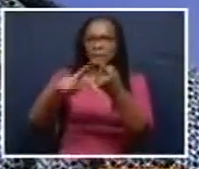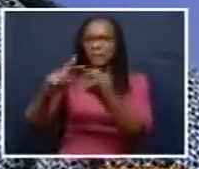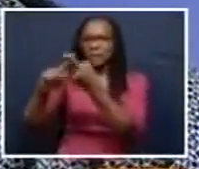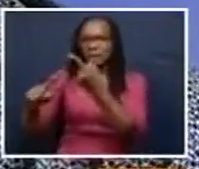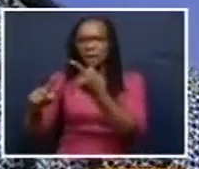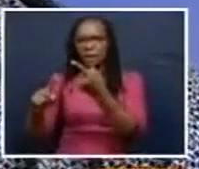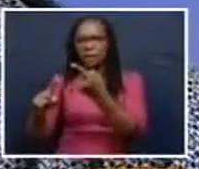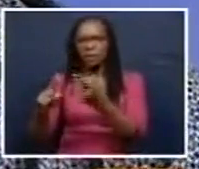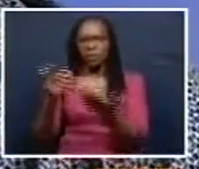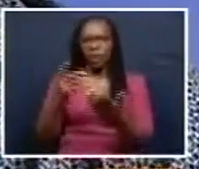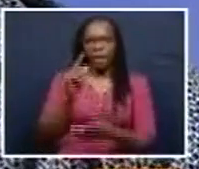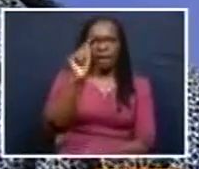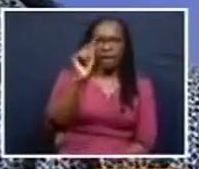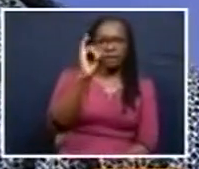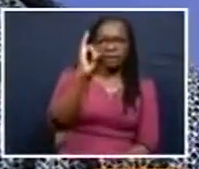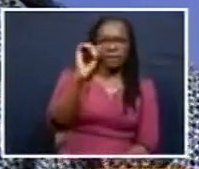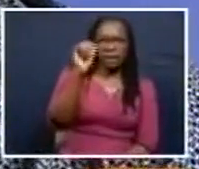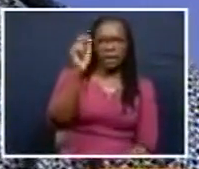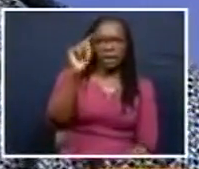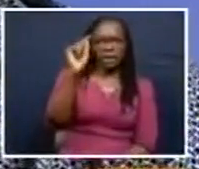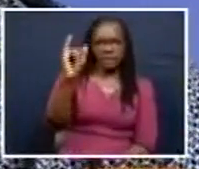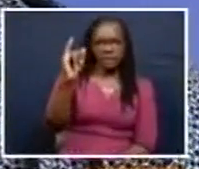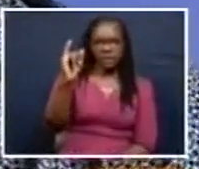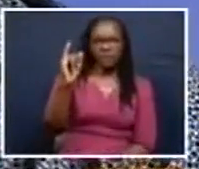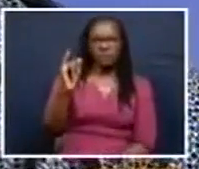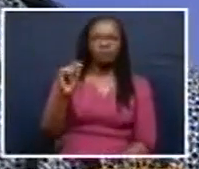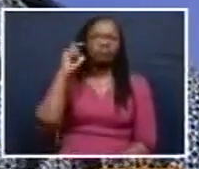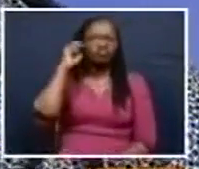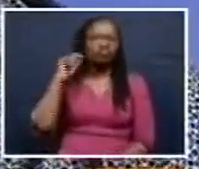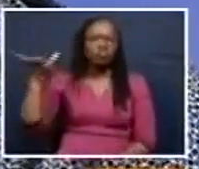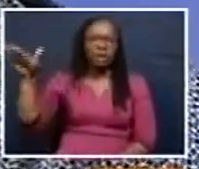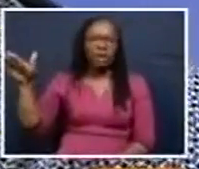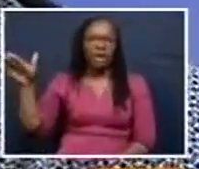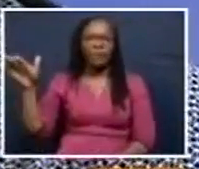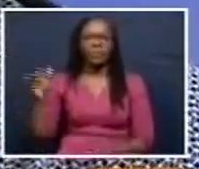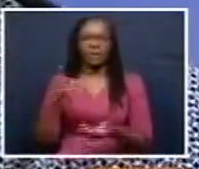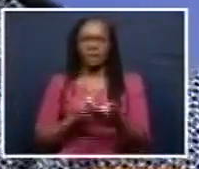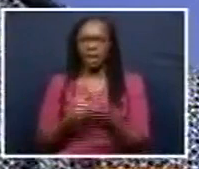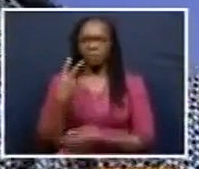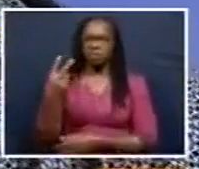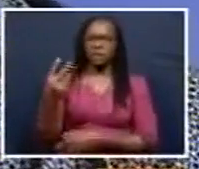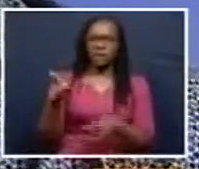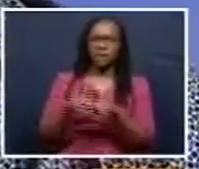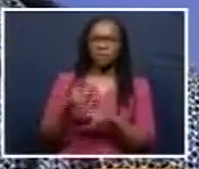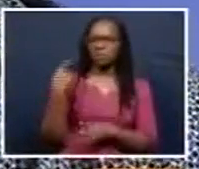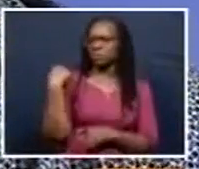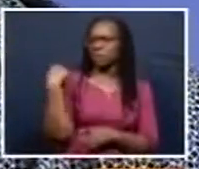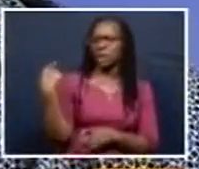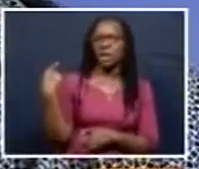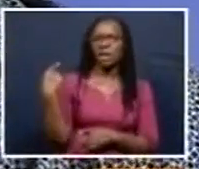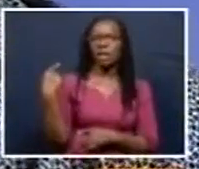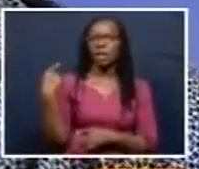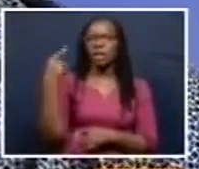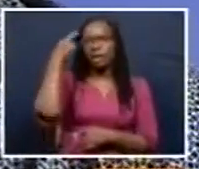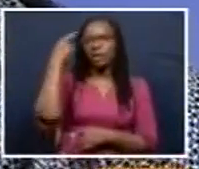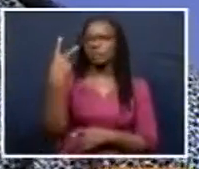wapi Tiati mauaji imeanza na ukiona pia jana au juzi